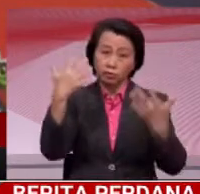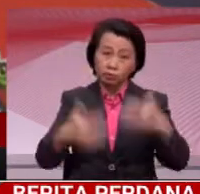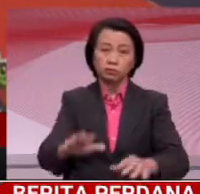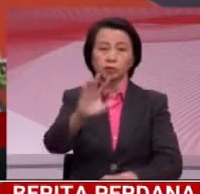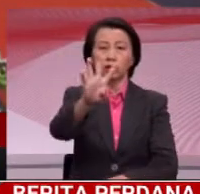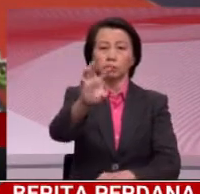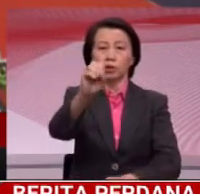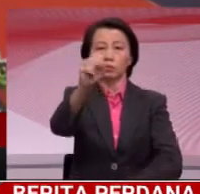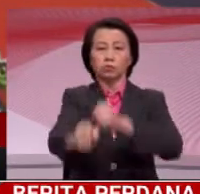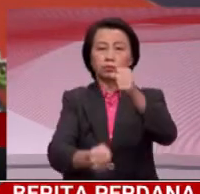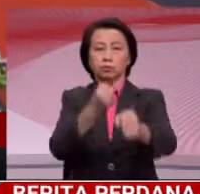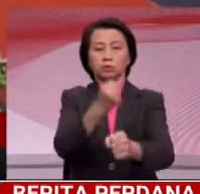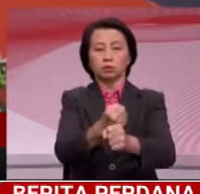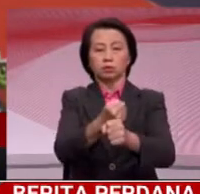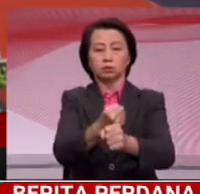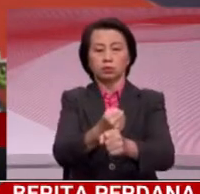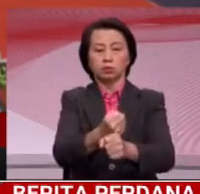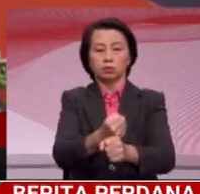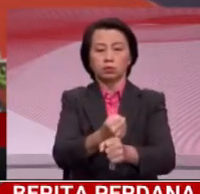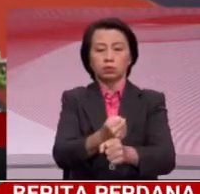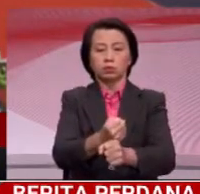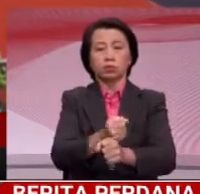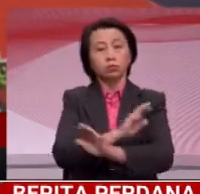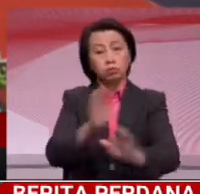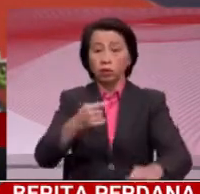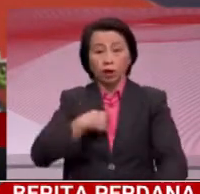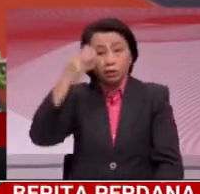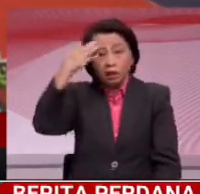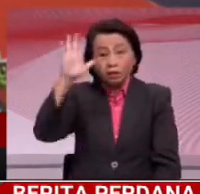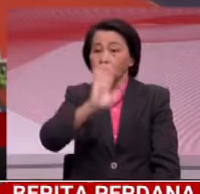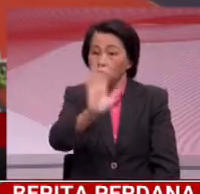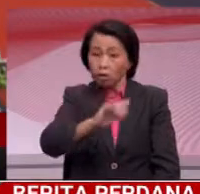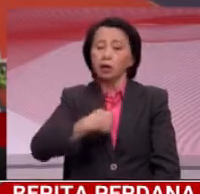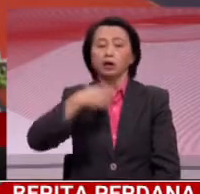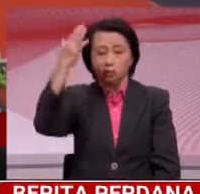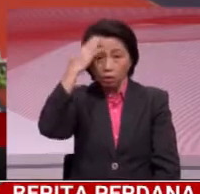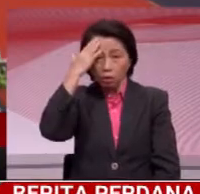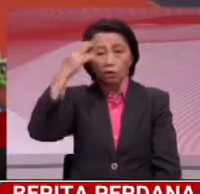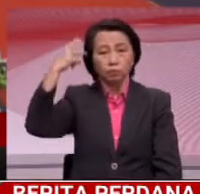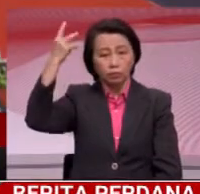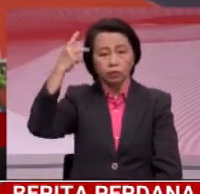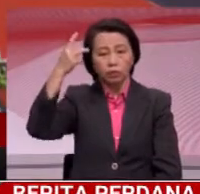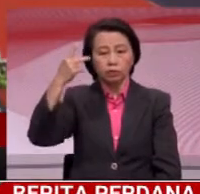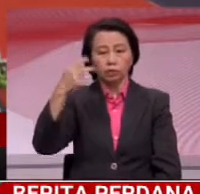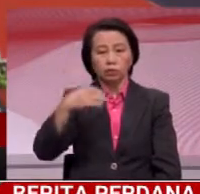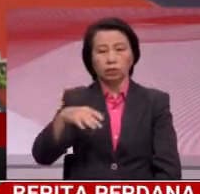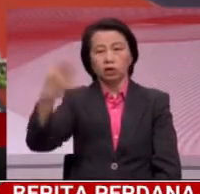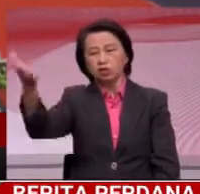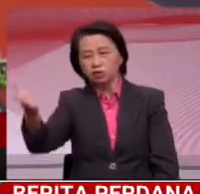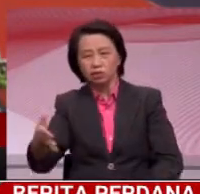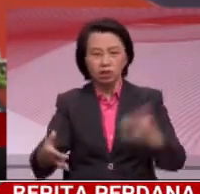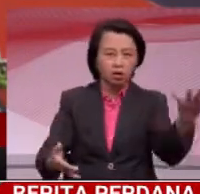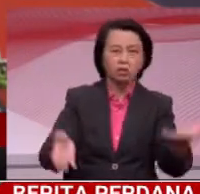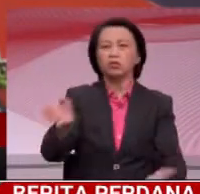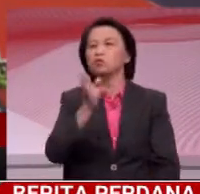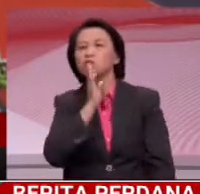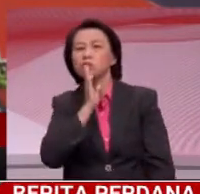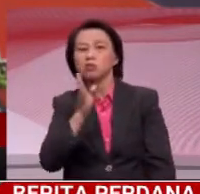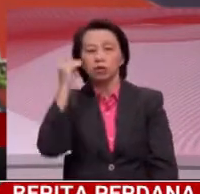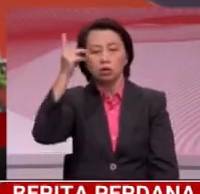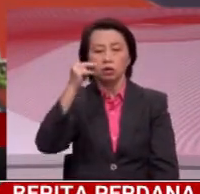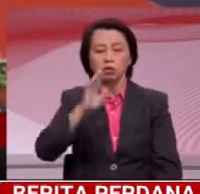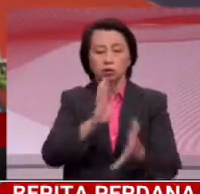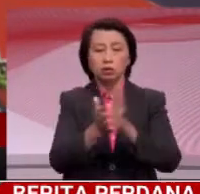berpolitik. Bukan saya tak tahu nak lawan sana, nak sanggah situ sini boleh buat. Tetapi yang